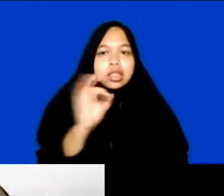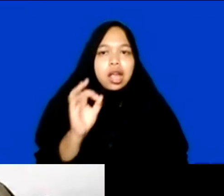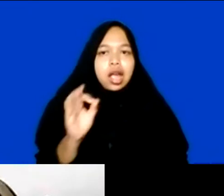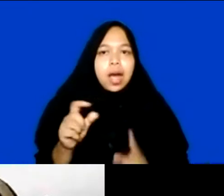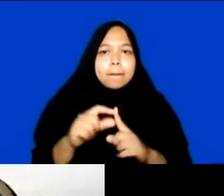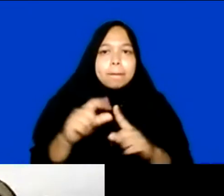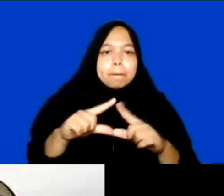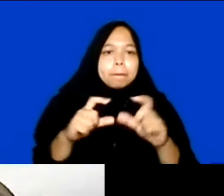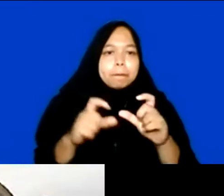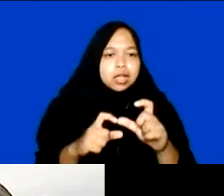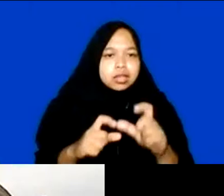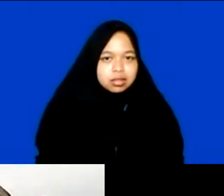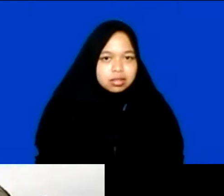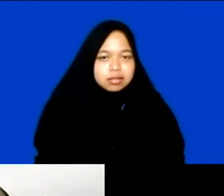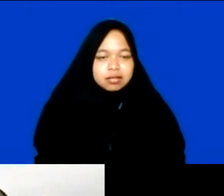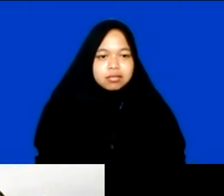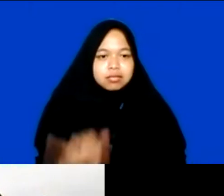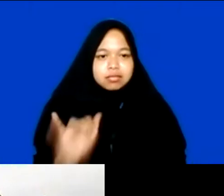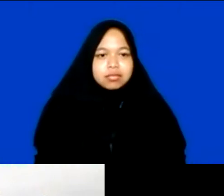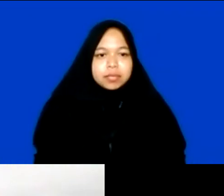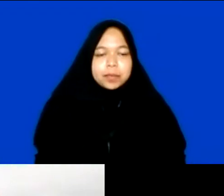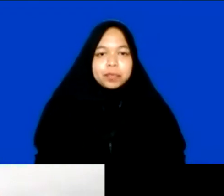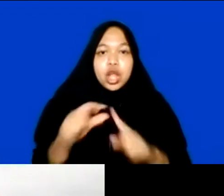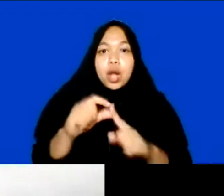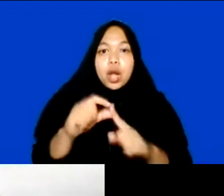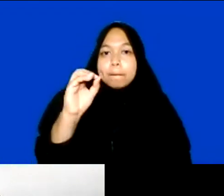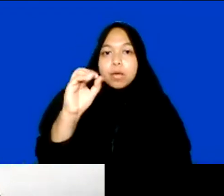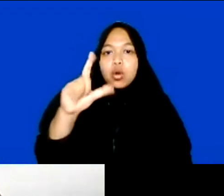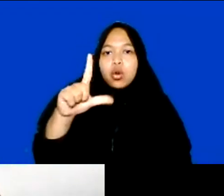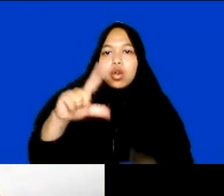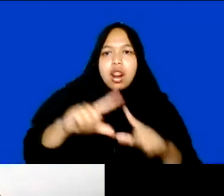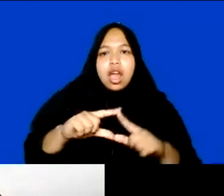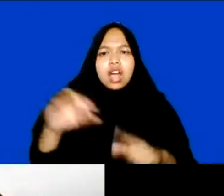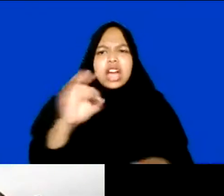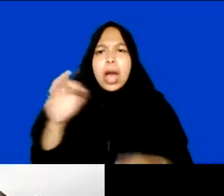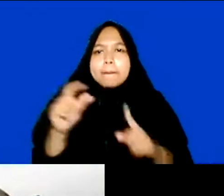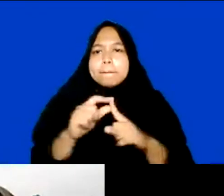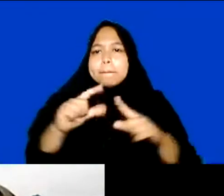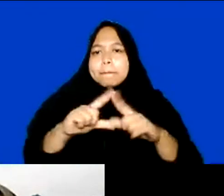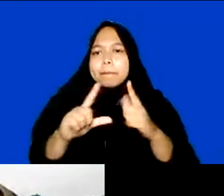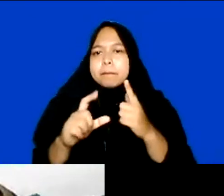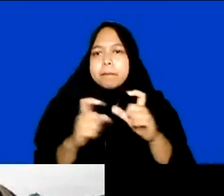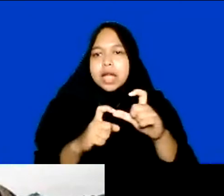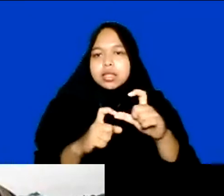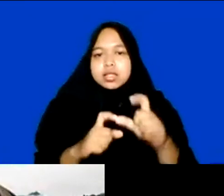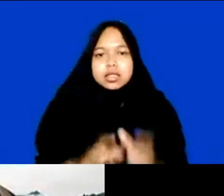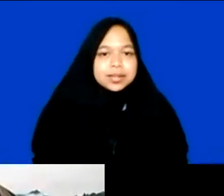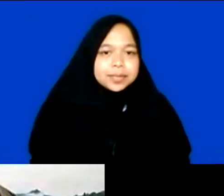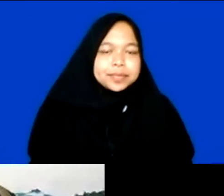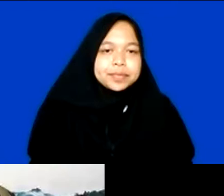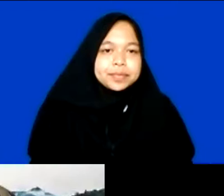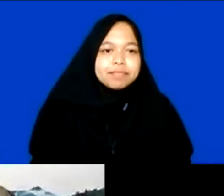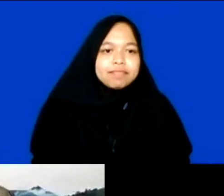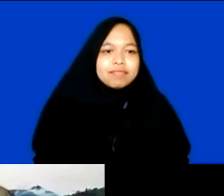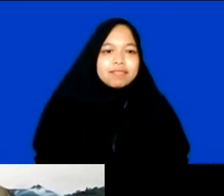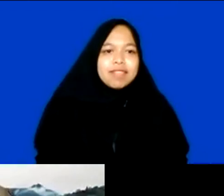maksudnya kulit yang benar gitu loh, langsung ngepolanya di kulit, nggak di kertas dulu atau apa, karton gitu kan. Karena buru-buru,